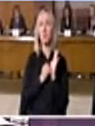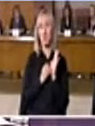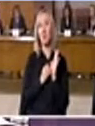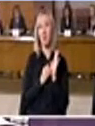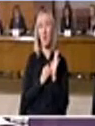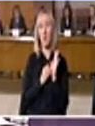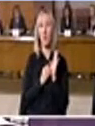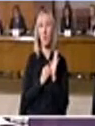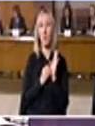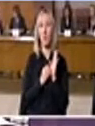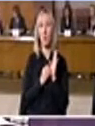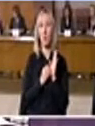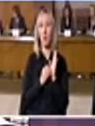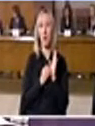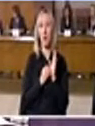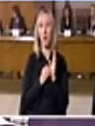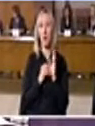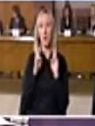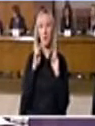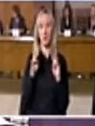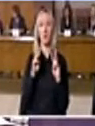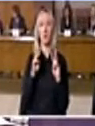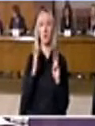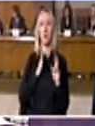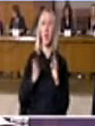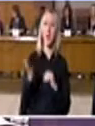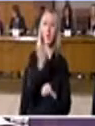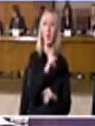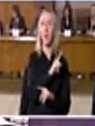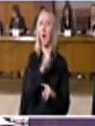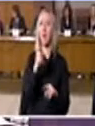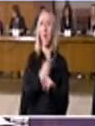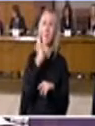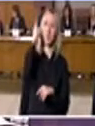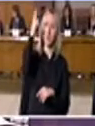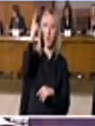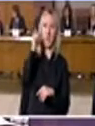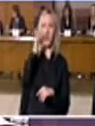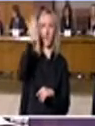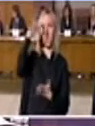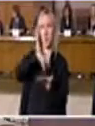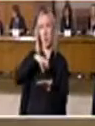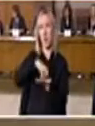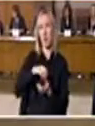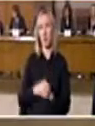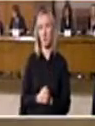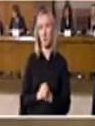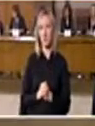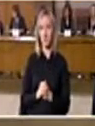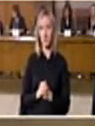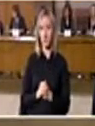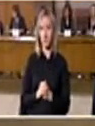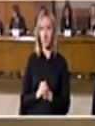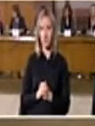zapravo negde videti u samim građanima, a ne na državi i na njenim organima.